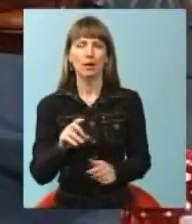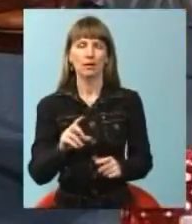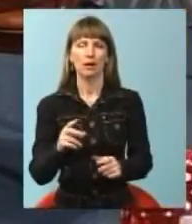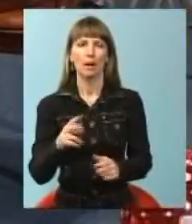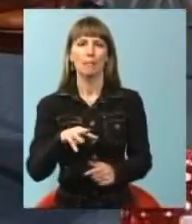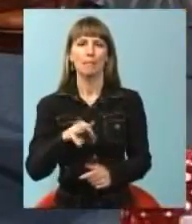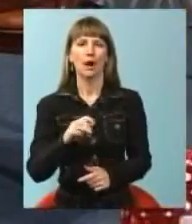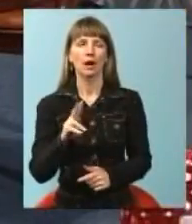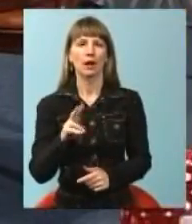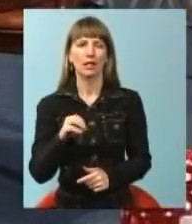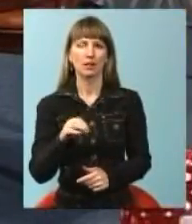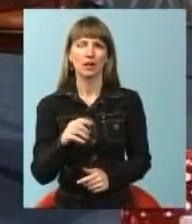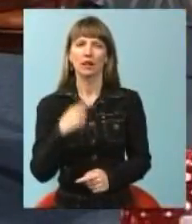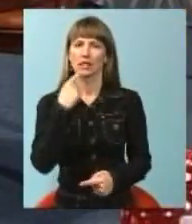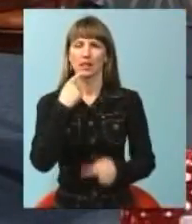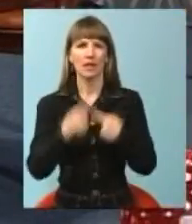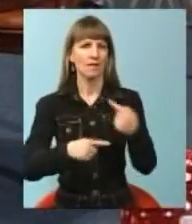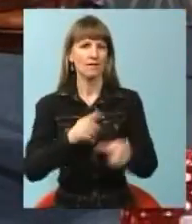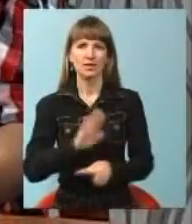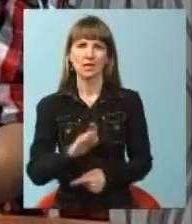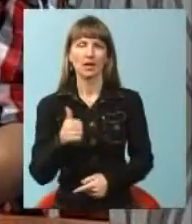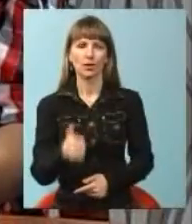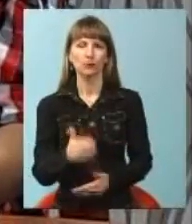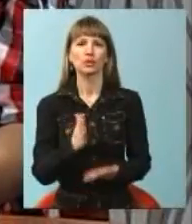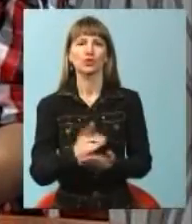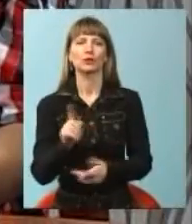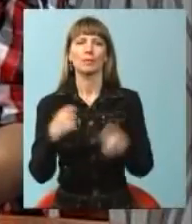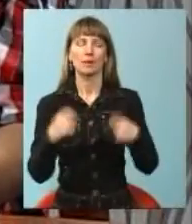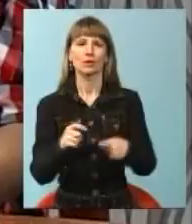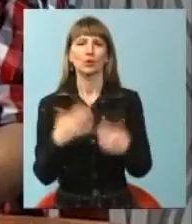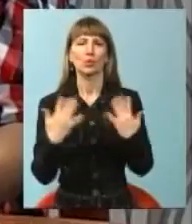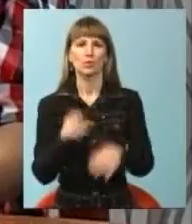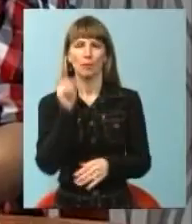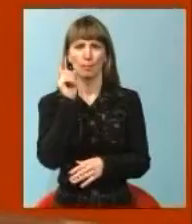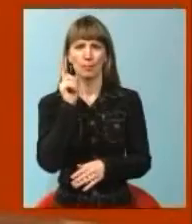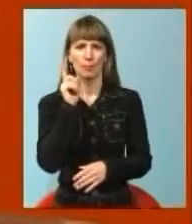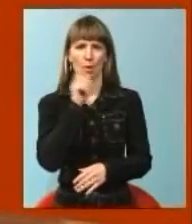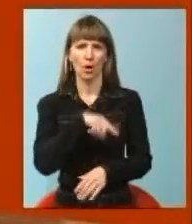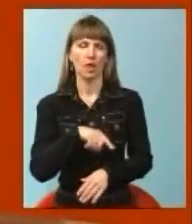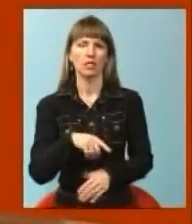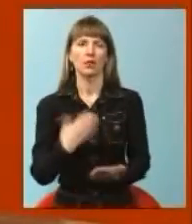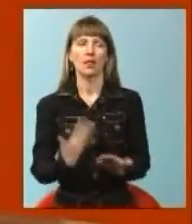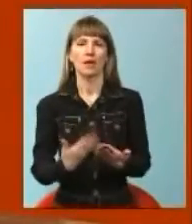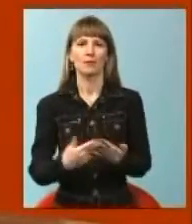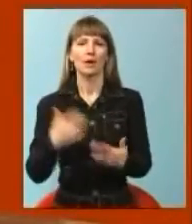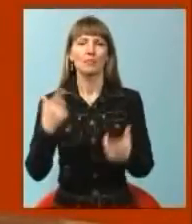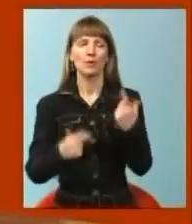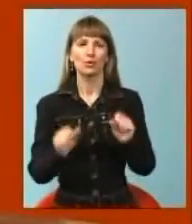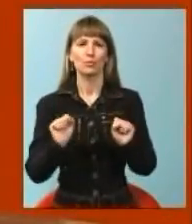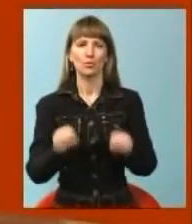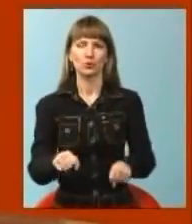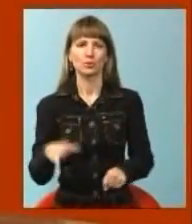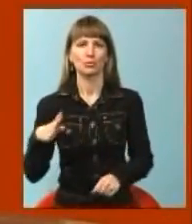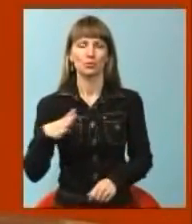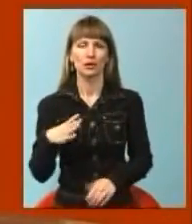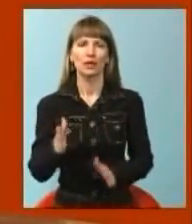завжди гарне. Є, що продають молоко вже погане. Наприклад, молоко може